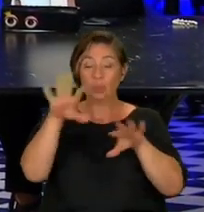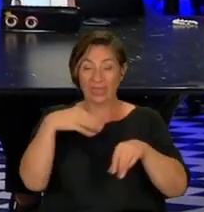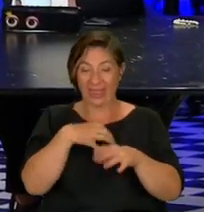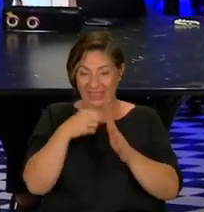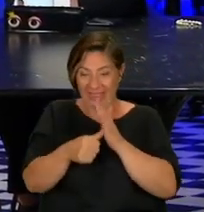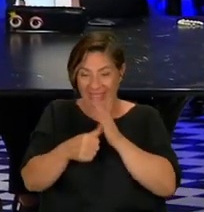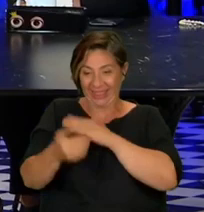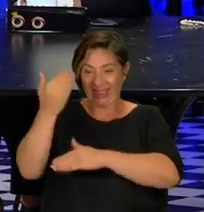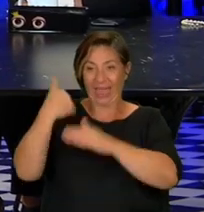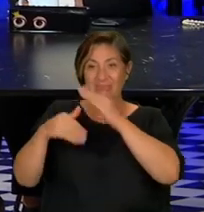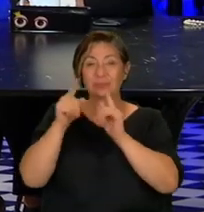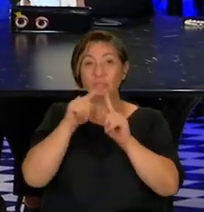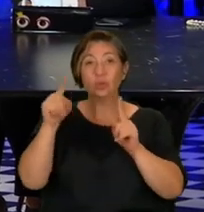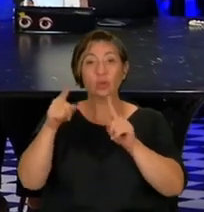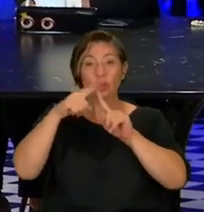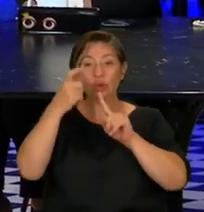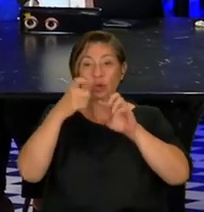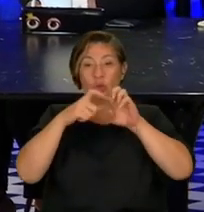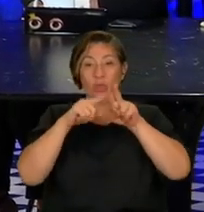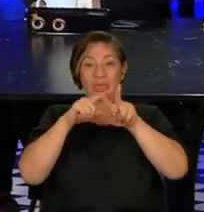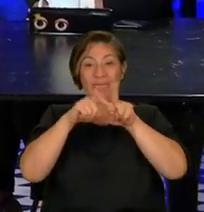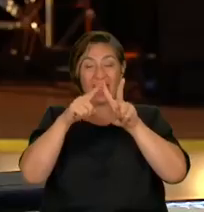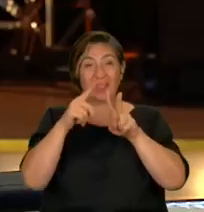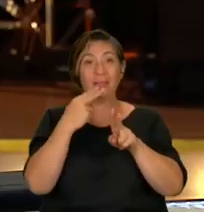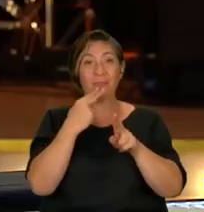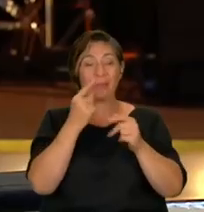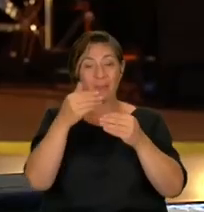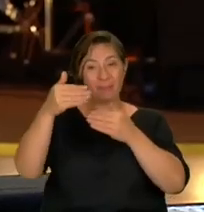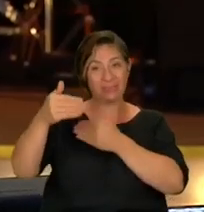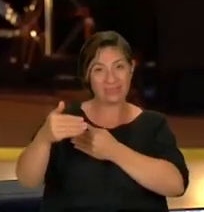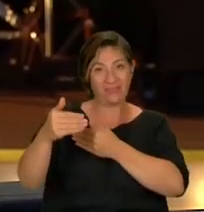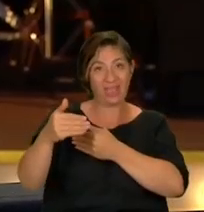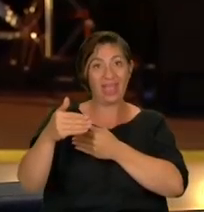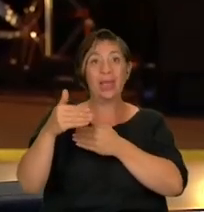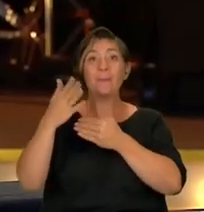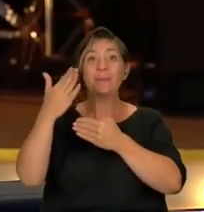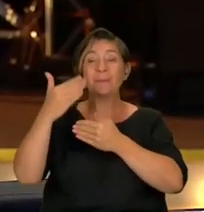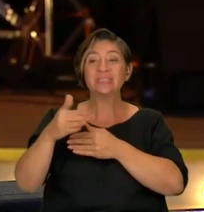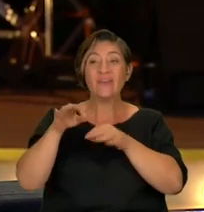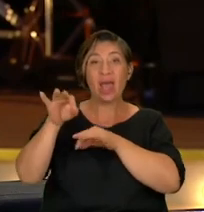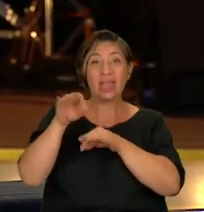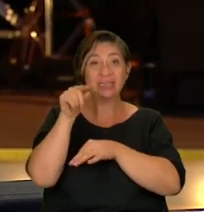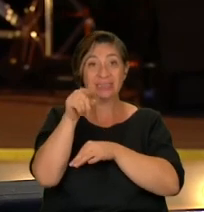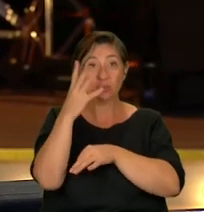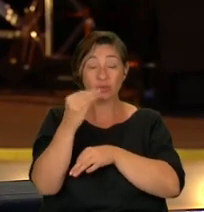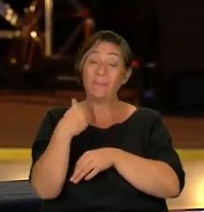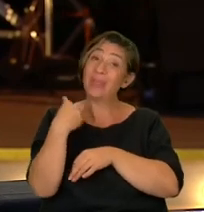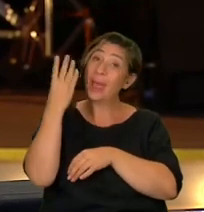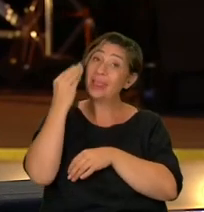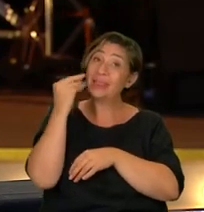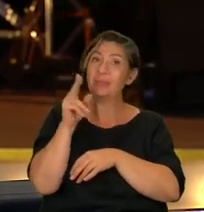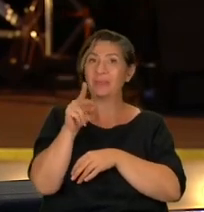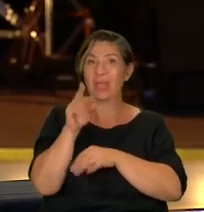kendi tarihiniz boyunca Türkan Hanım'la bir mesafe ayarlıyorsunuz. Burada mesafe ayarlayan siz oluyorsunuz. Benim